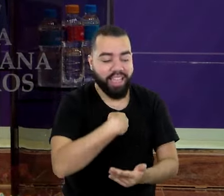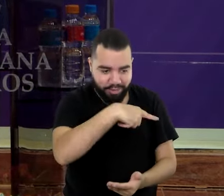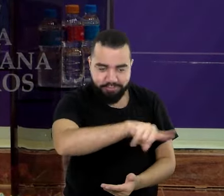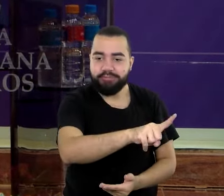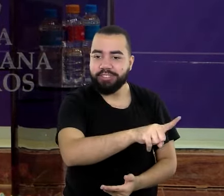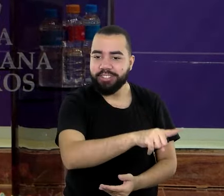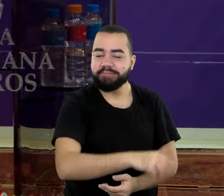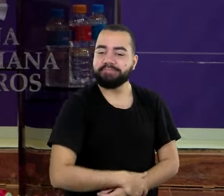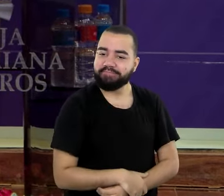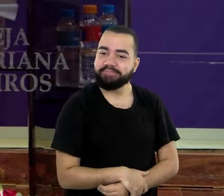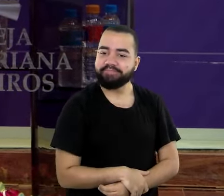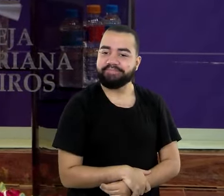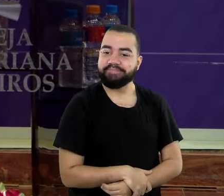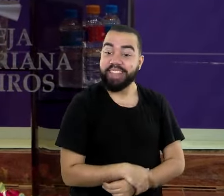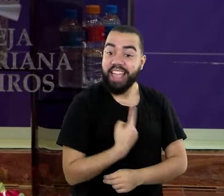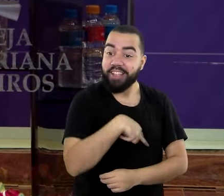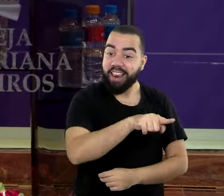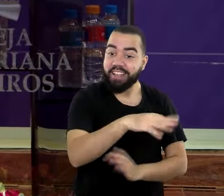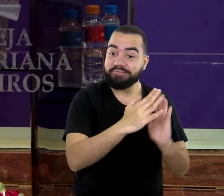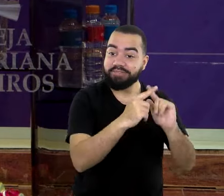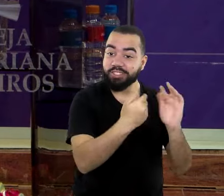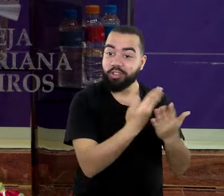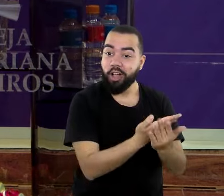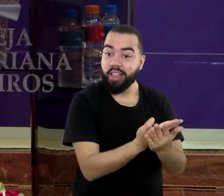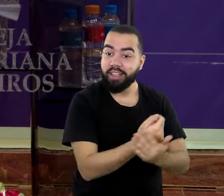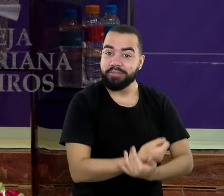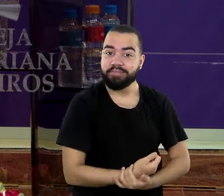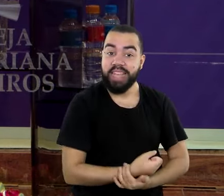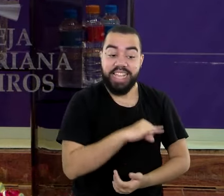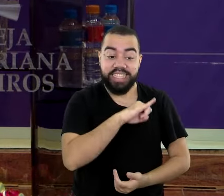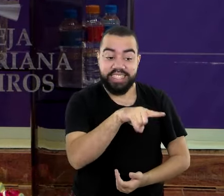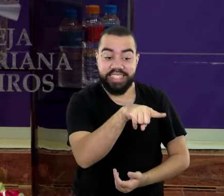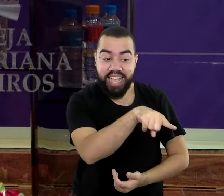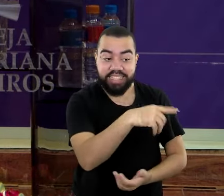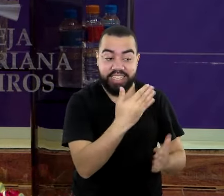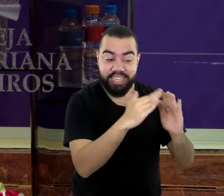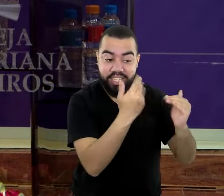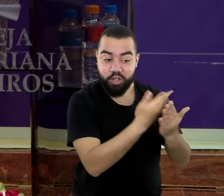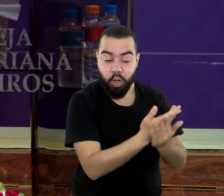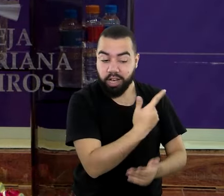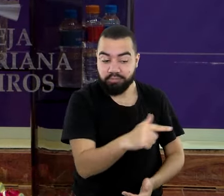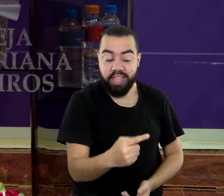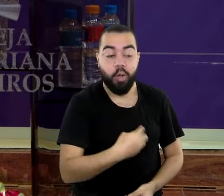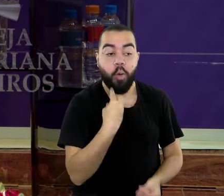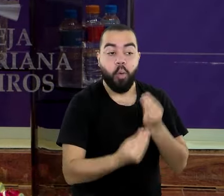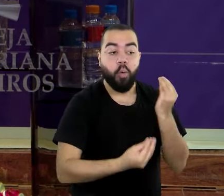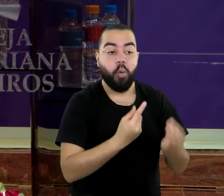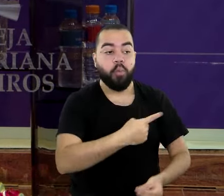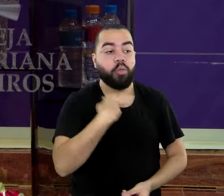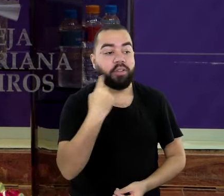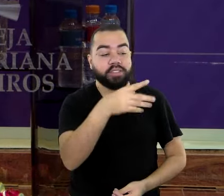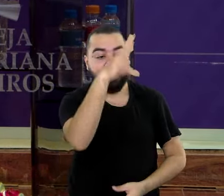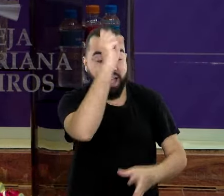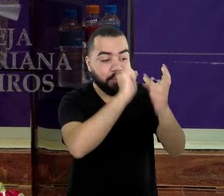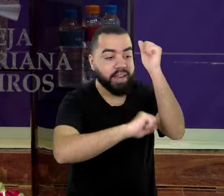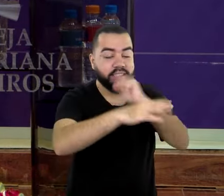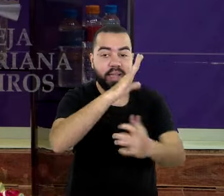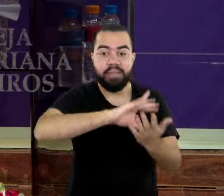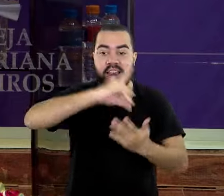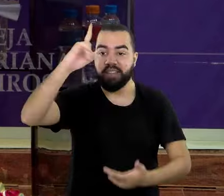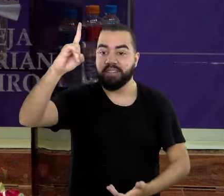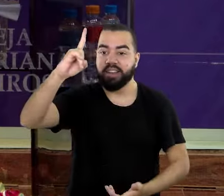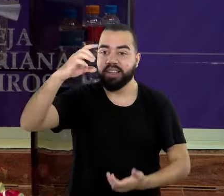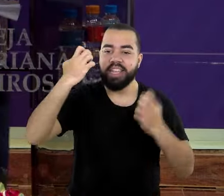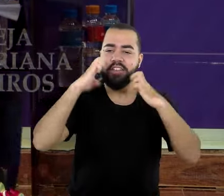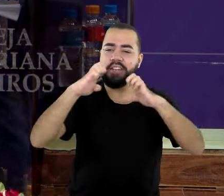andei. 그 전도가 아니면 어떻게 우리가 예수님을 믿을 수 있겠습니까? Se não fosse essas escolas ou essas igrejas, como nós podíamos receber a palavra, o evangelho?